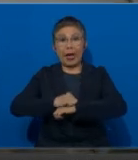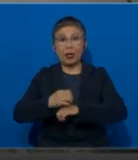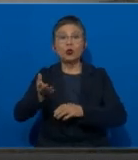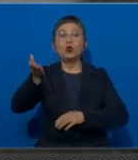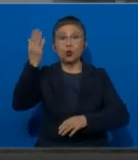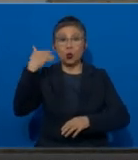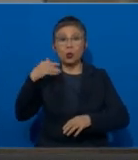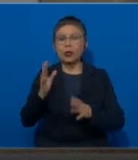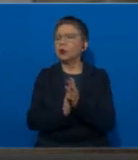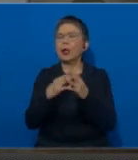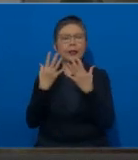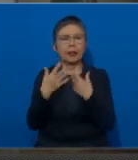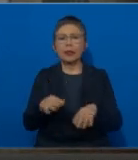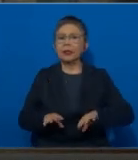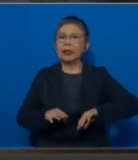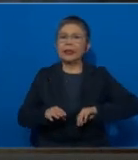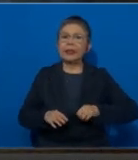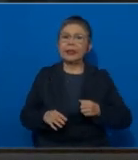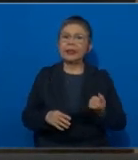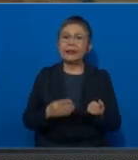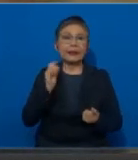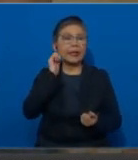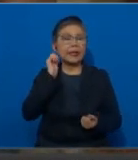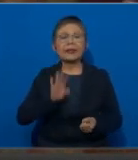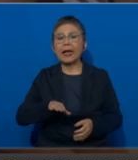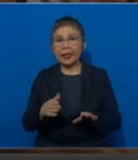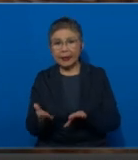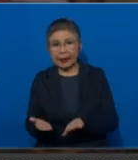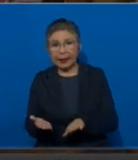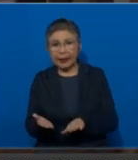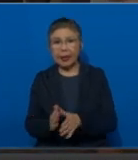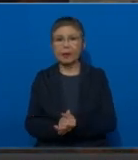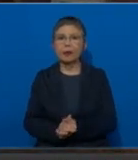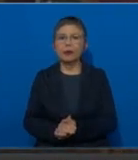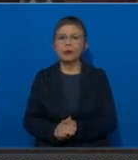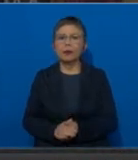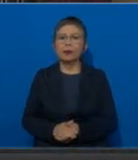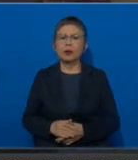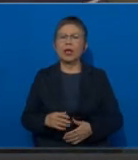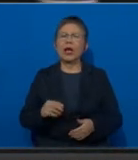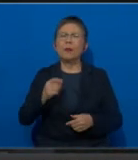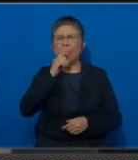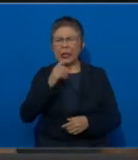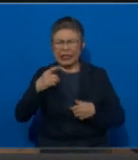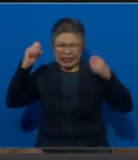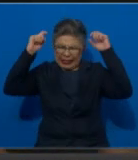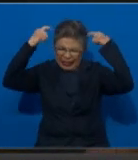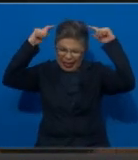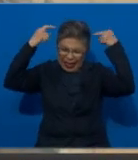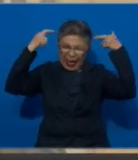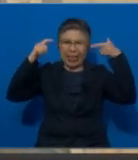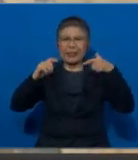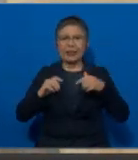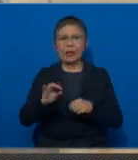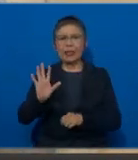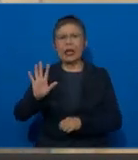Bekasi, kehilangan sang istri setelah sakit. Kehilangan sang istri yang begitu cepat membuat Nawi sempat stres. Ditinggal istri dengan